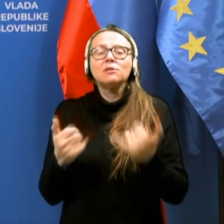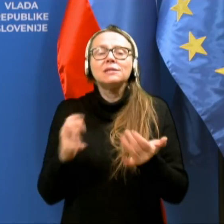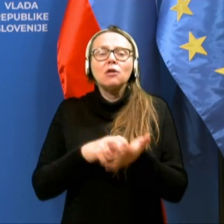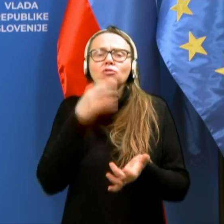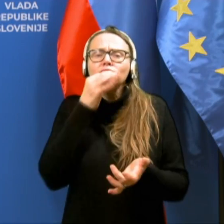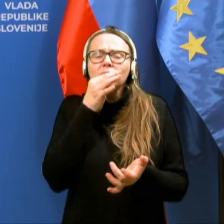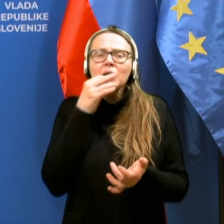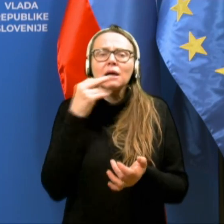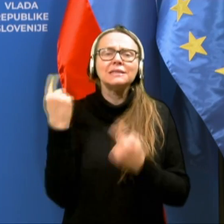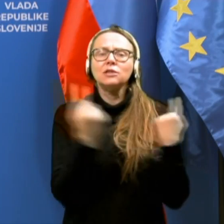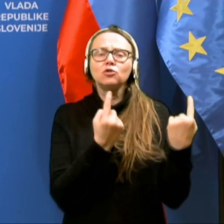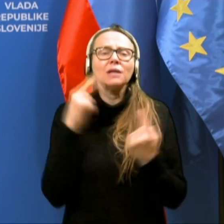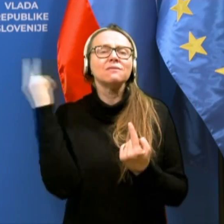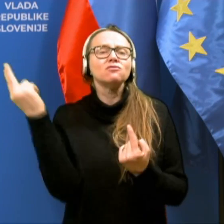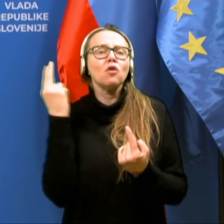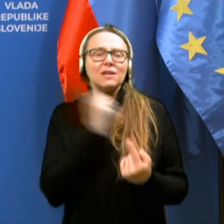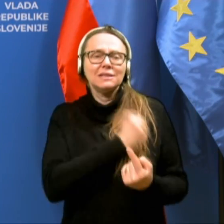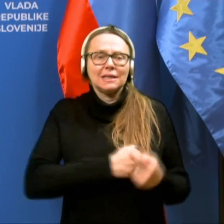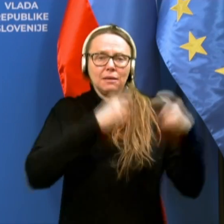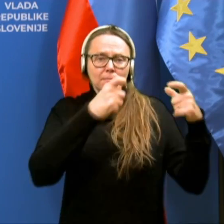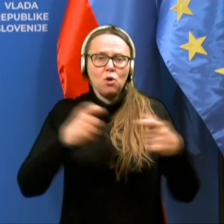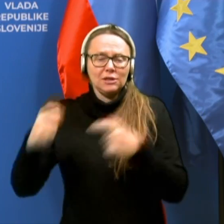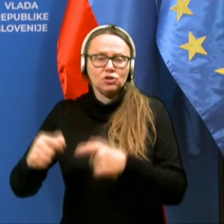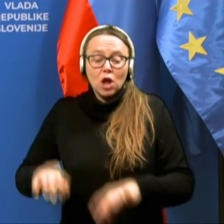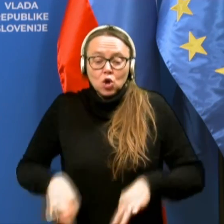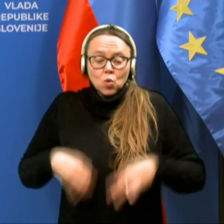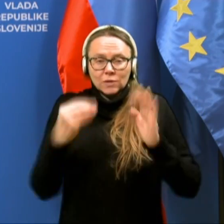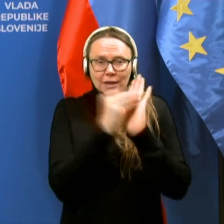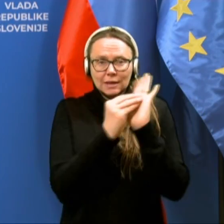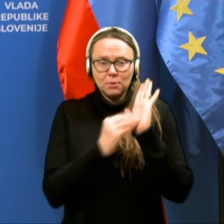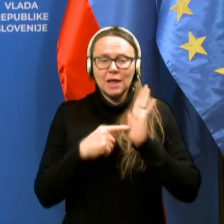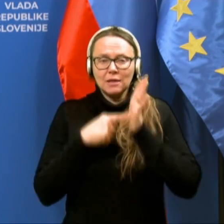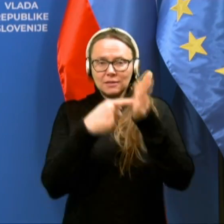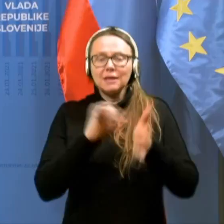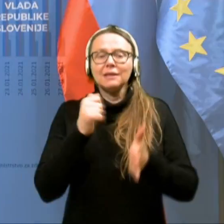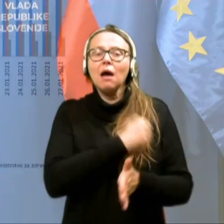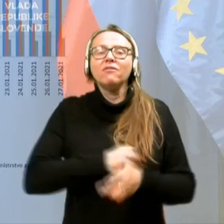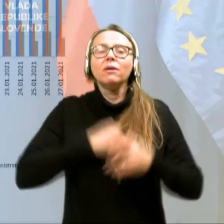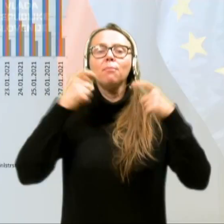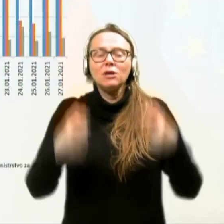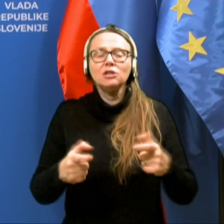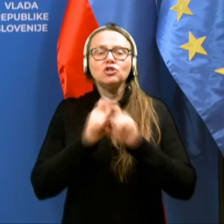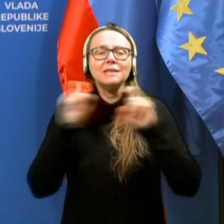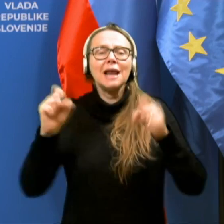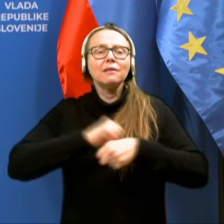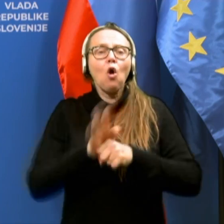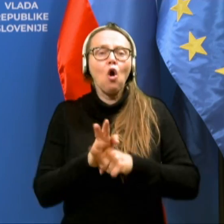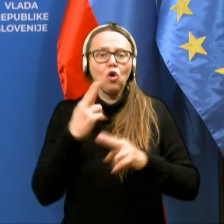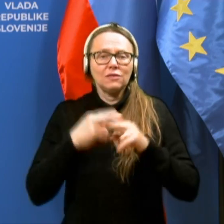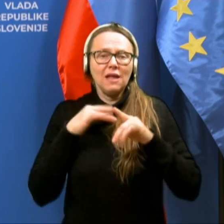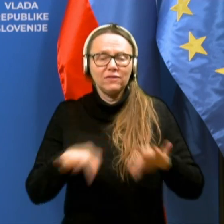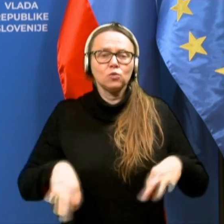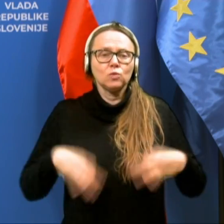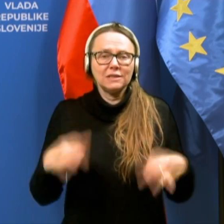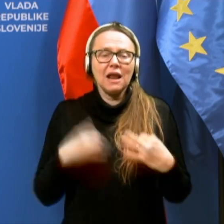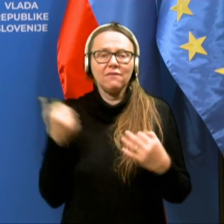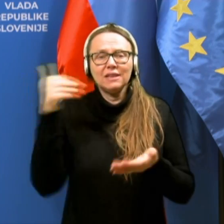podrobneje razmere v slovenskih bolnišnicah. Jutranji podatki kažejo, da se v bolnišnicah zaradi koronavirusa zdravi